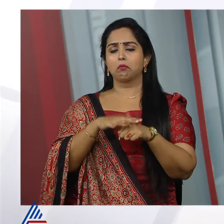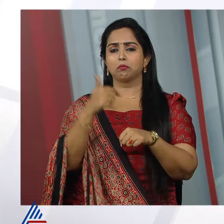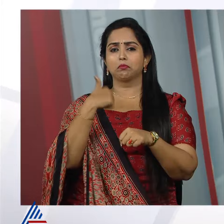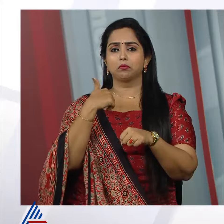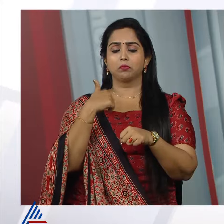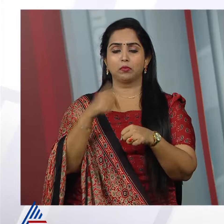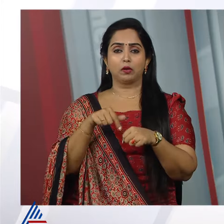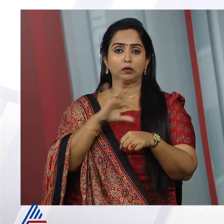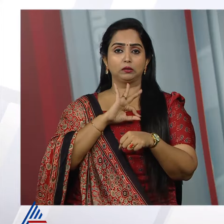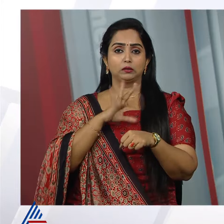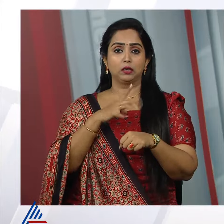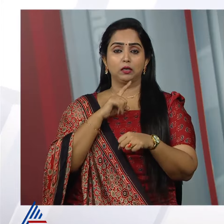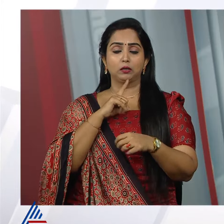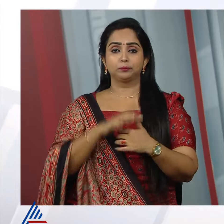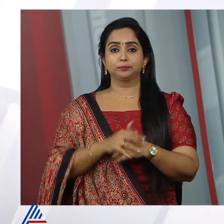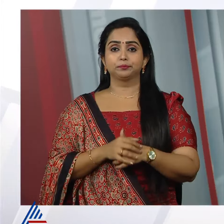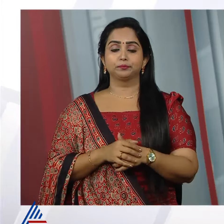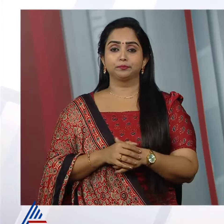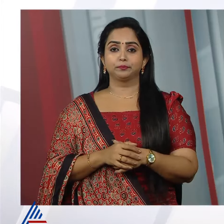പറഞ്ഞു.